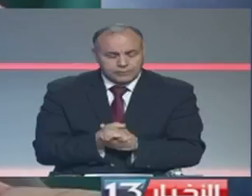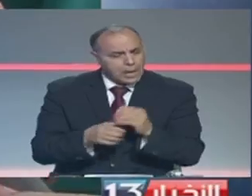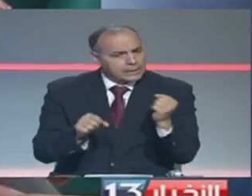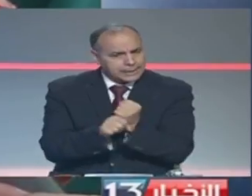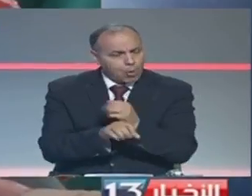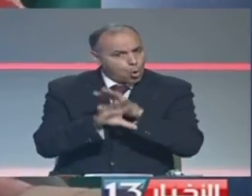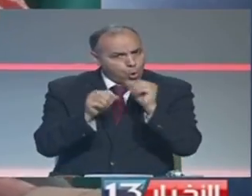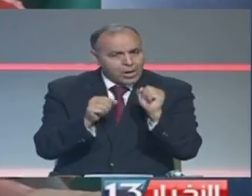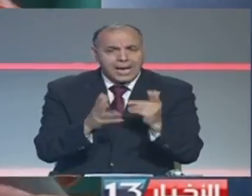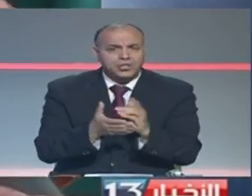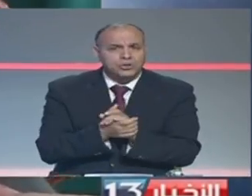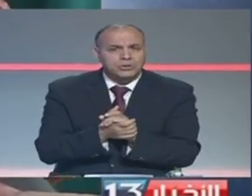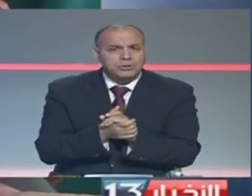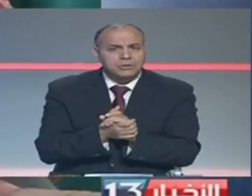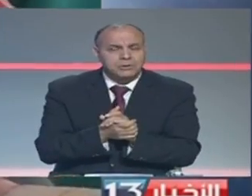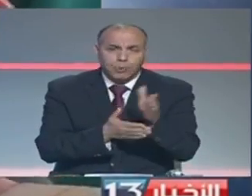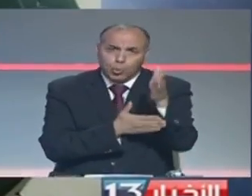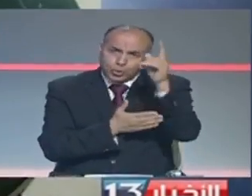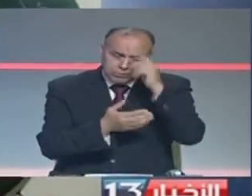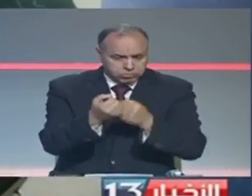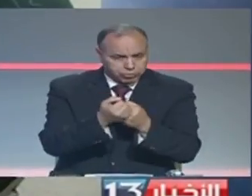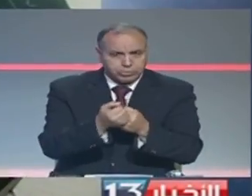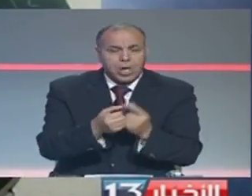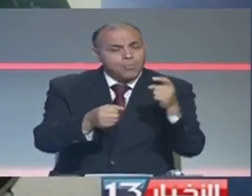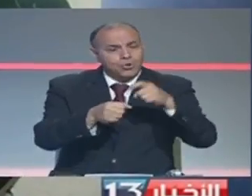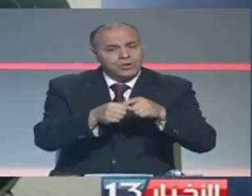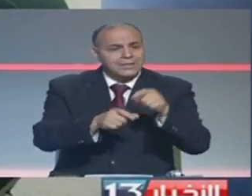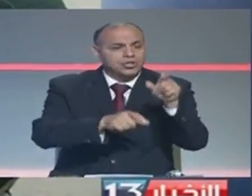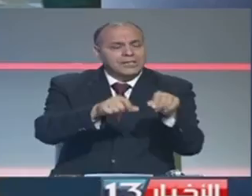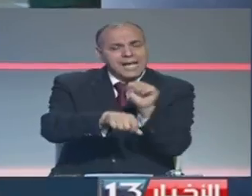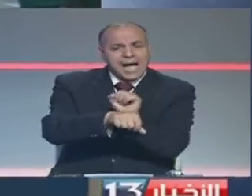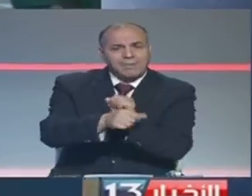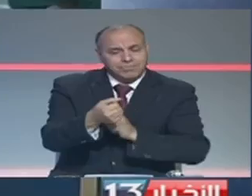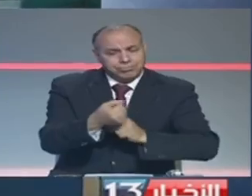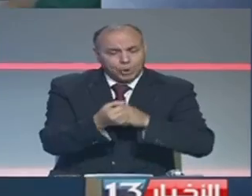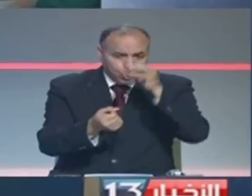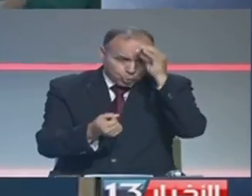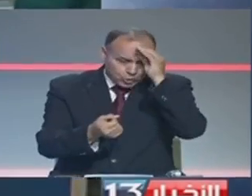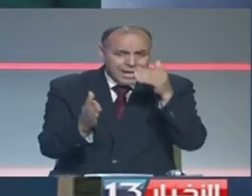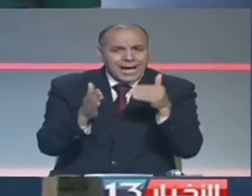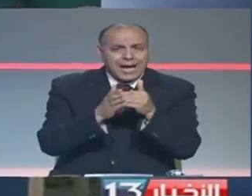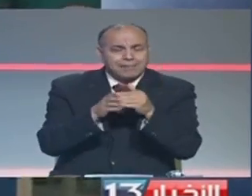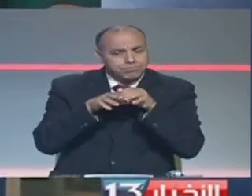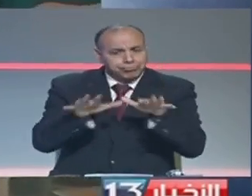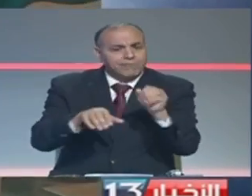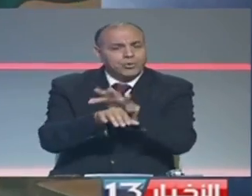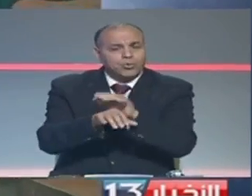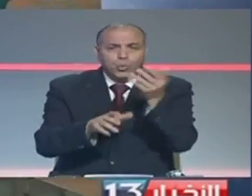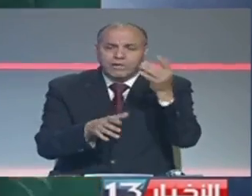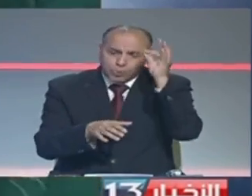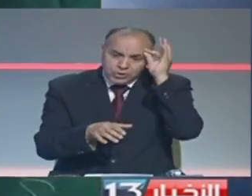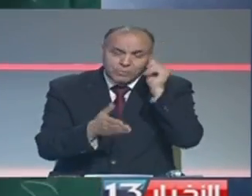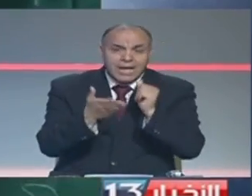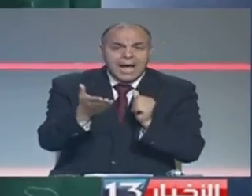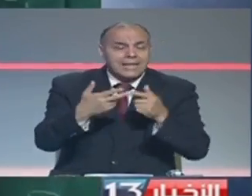نخدموا من أجل البلاد هذه. مساهمة المساجين في معاضدة الجهود الوطنية للحد من انتشار فيروس كورونا في تونس